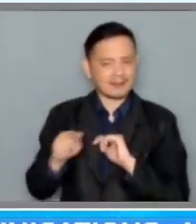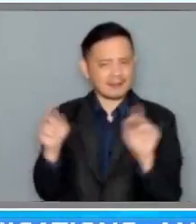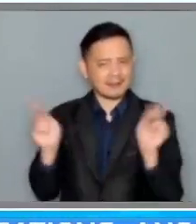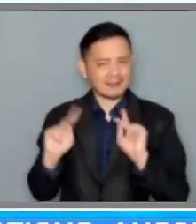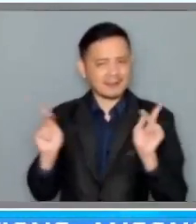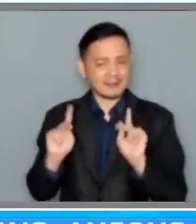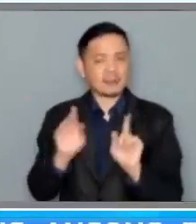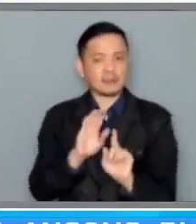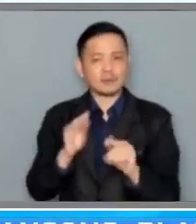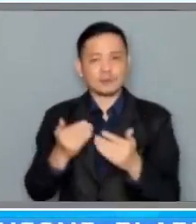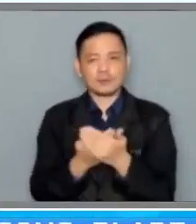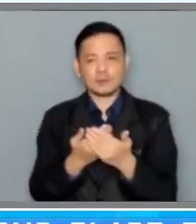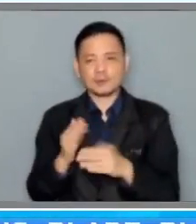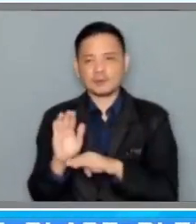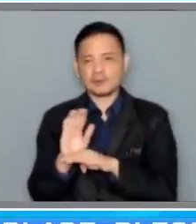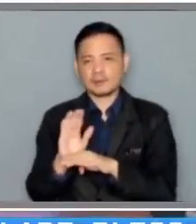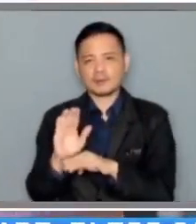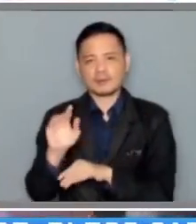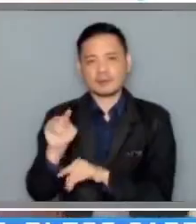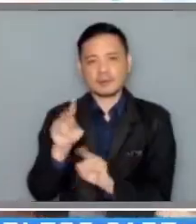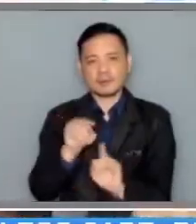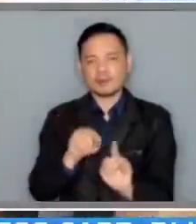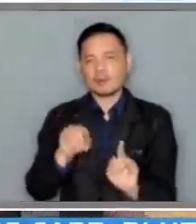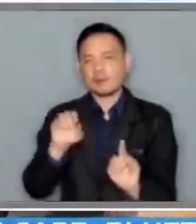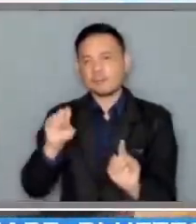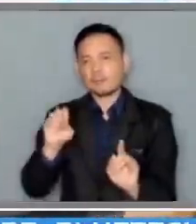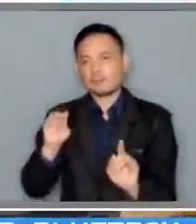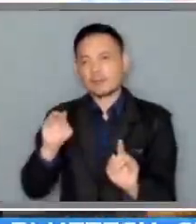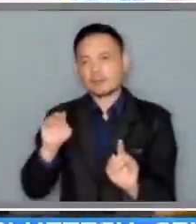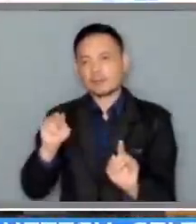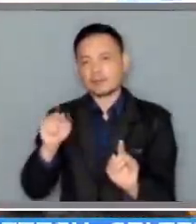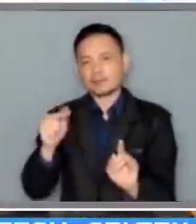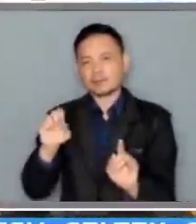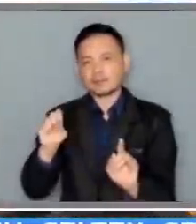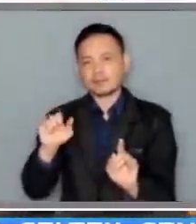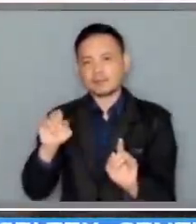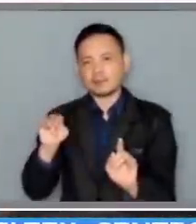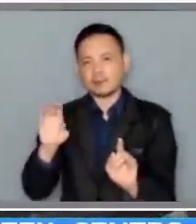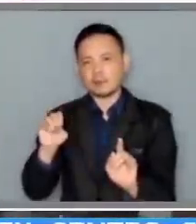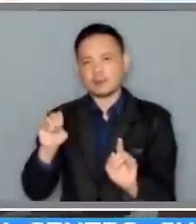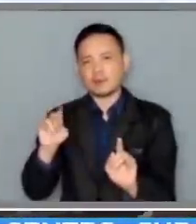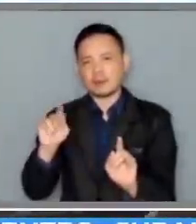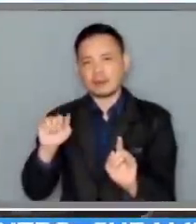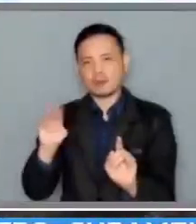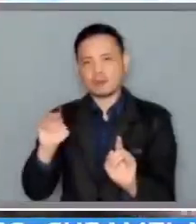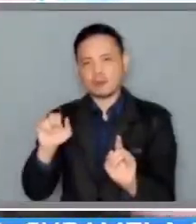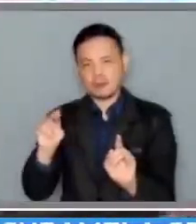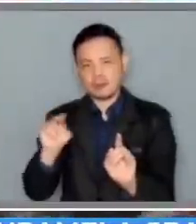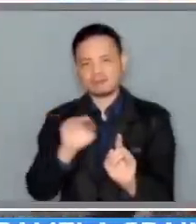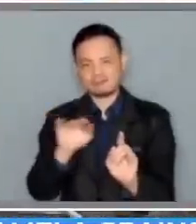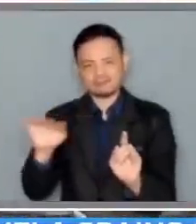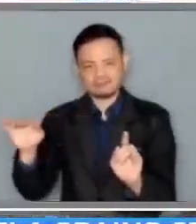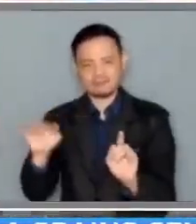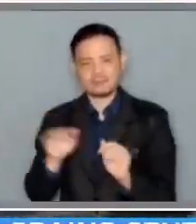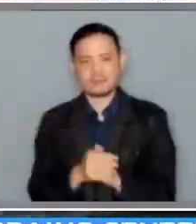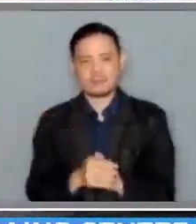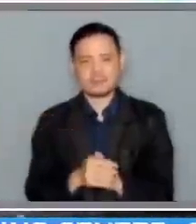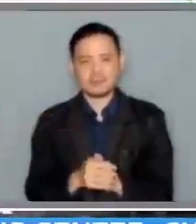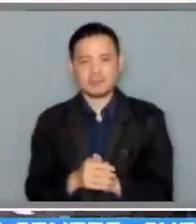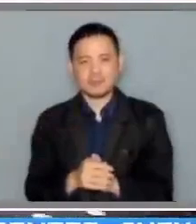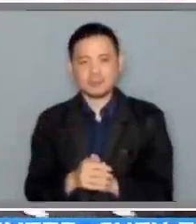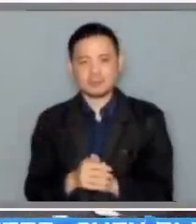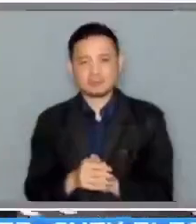Man. Ipinasilip yan sa media conference kahapon. Sa MediaCon, sabay na dumating sina primetime Princess Barbie Forteza